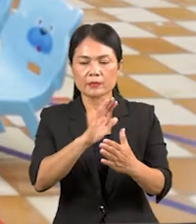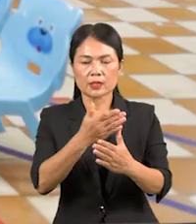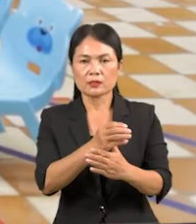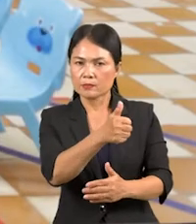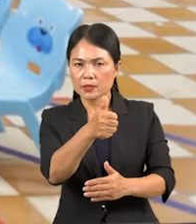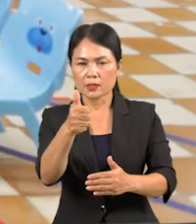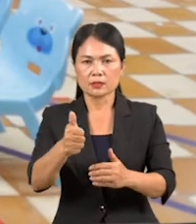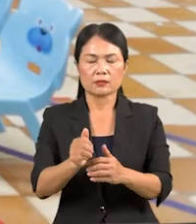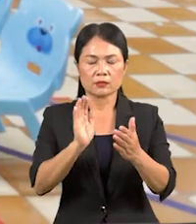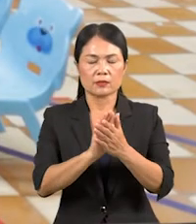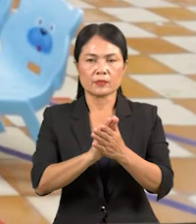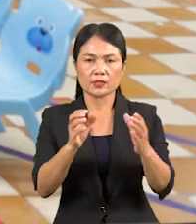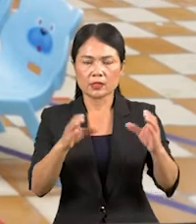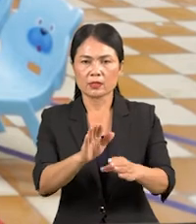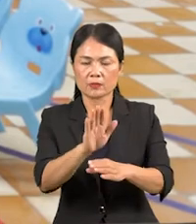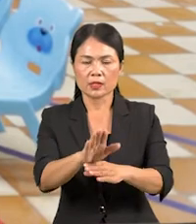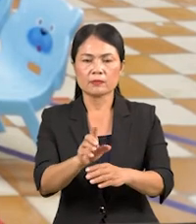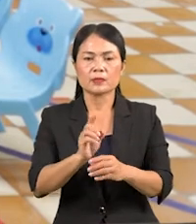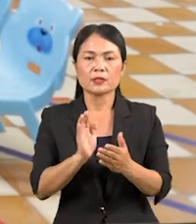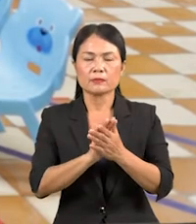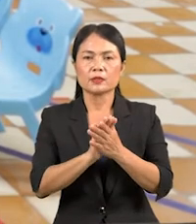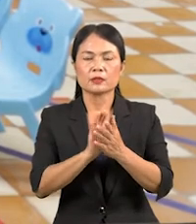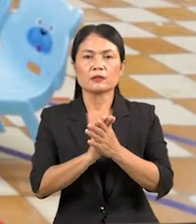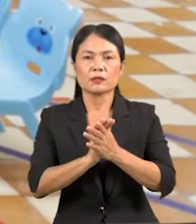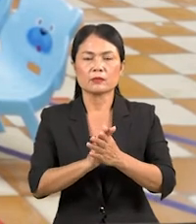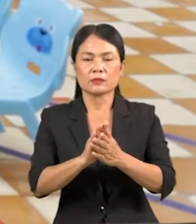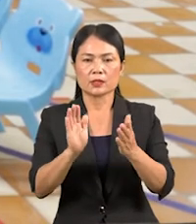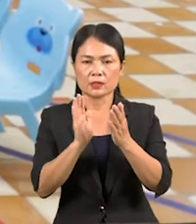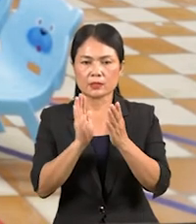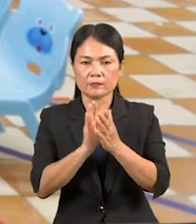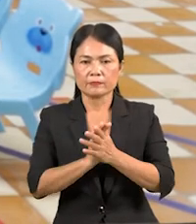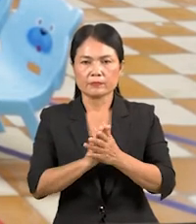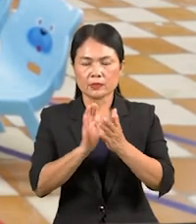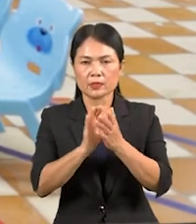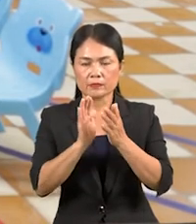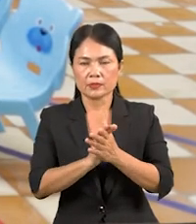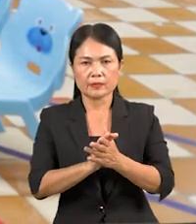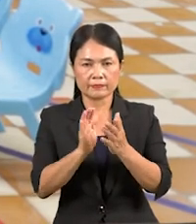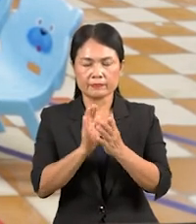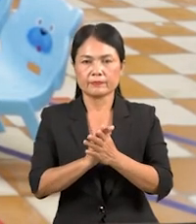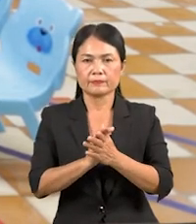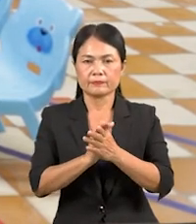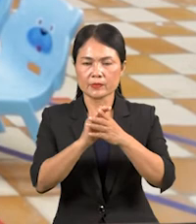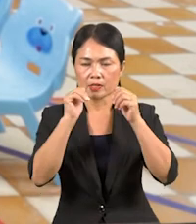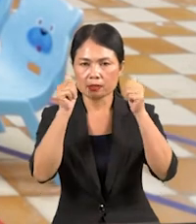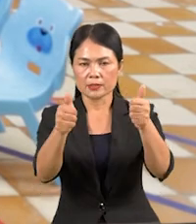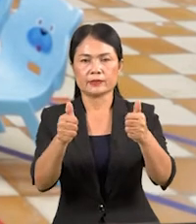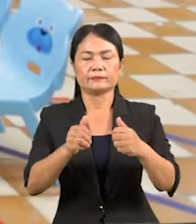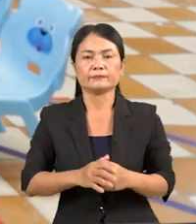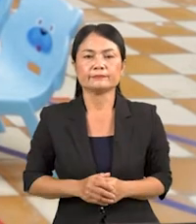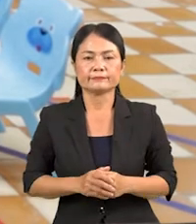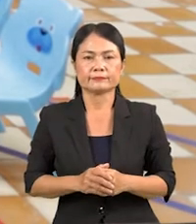ពូកែណាឥឡូវតែដៃទៅសារក្រុមខ្លួនឯងមួយចាហើយតែដៃអស់ចាមួយទៀតឲ្យខ្លួនឯងណា1 2 3អ